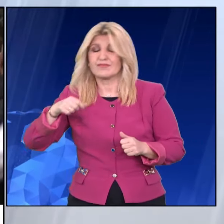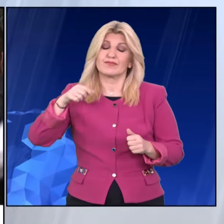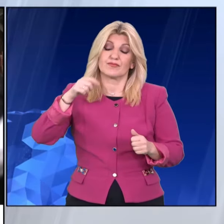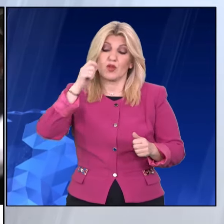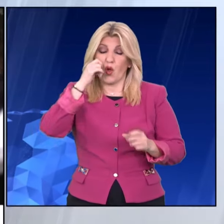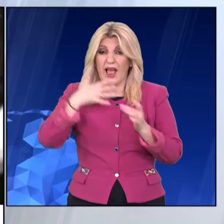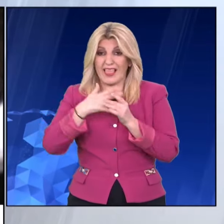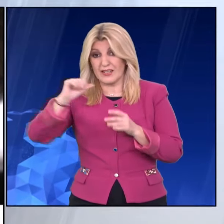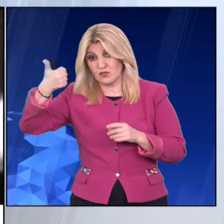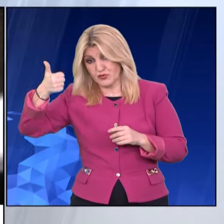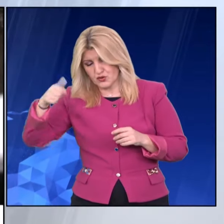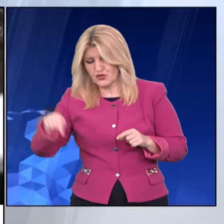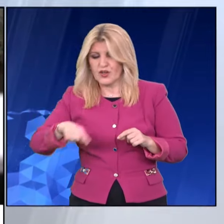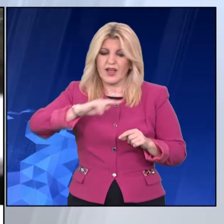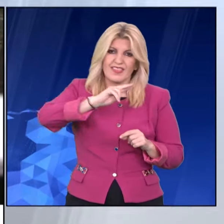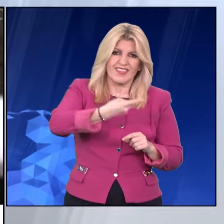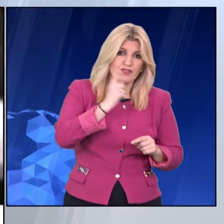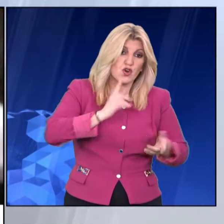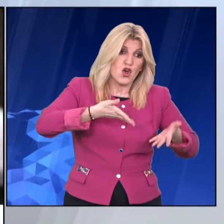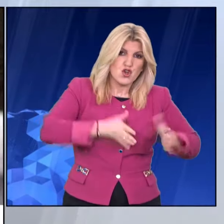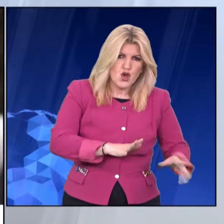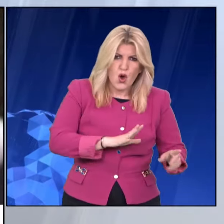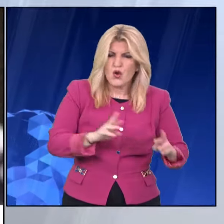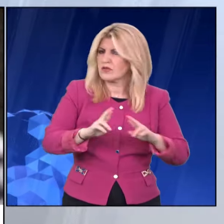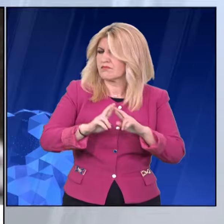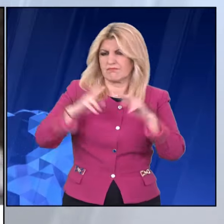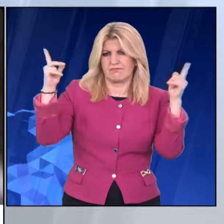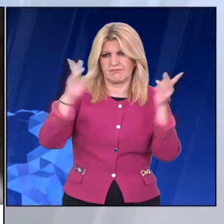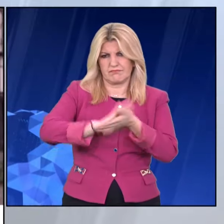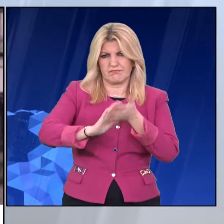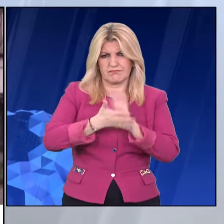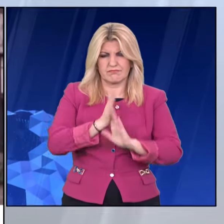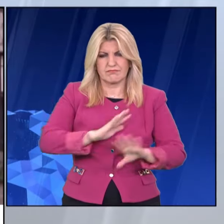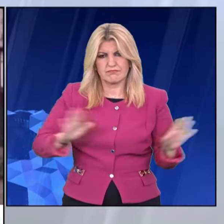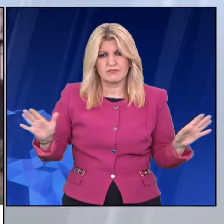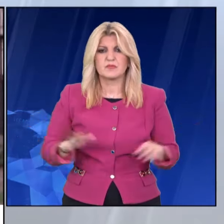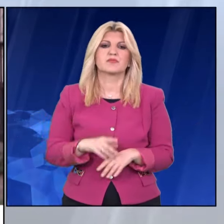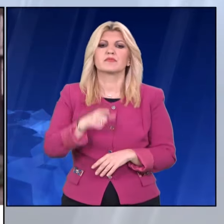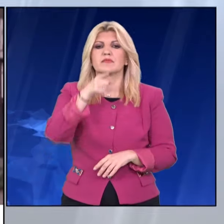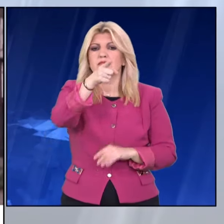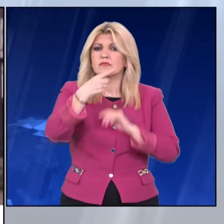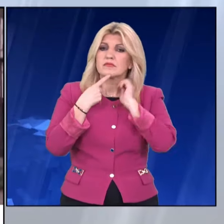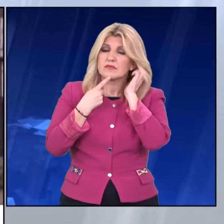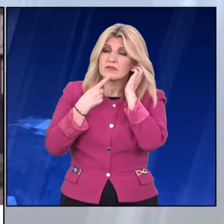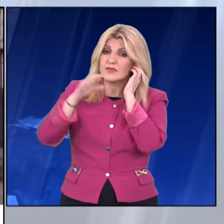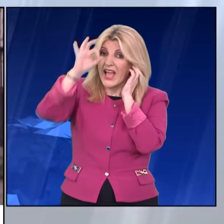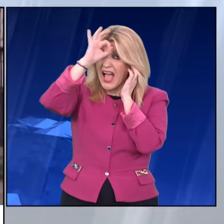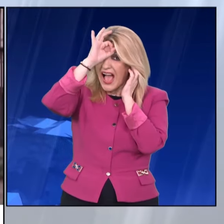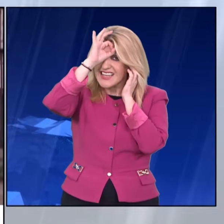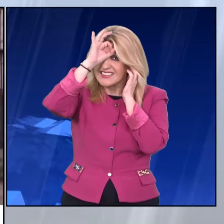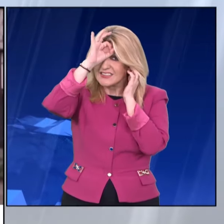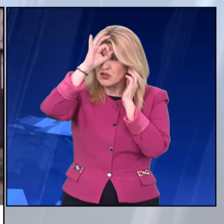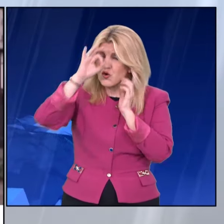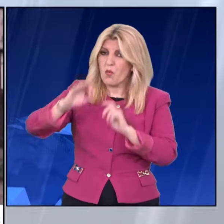μαζί του. Εκείνος της απειλούσε πως θα υπάρξει αιματοκύλισμα. Πήγε στην αστυνομία και τον πήγε στο